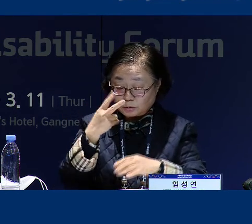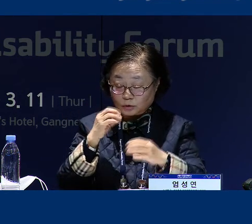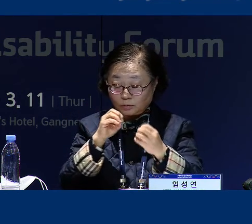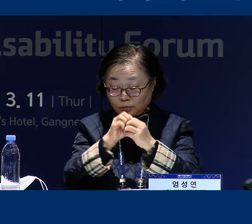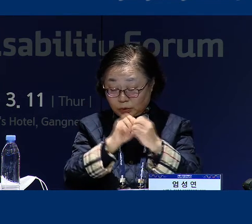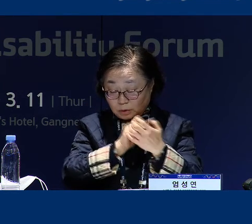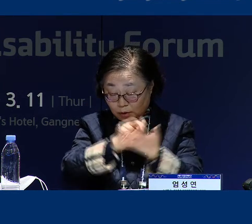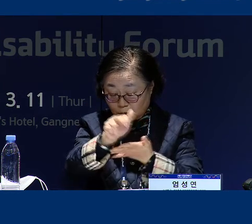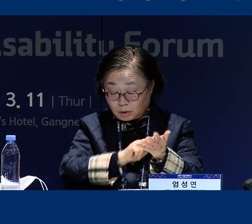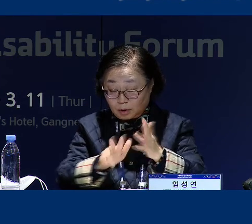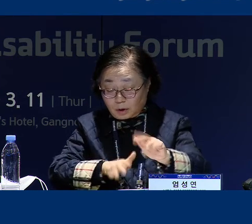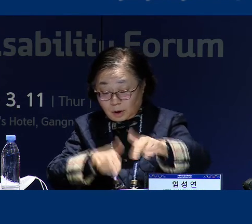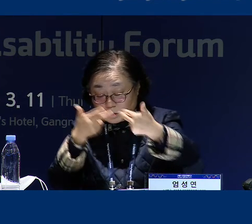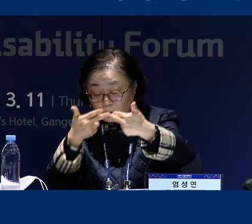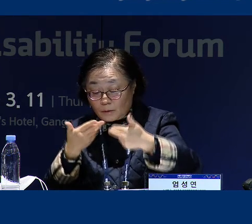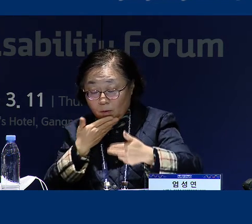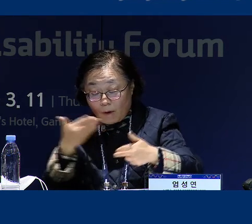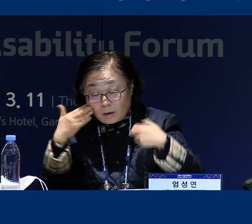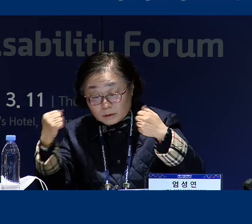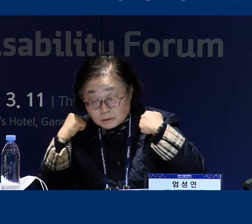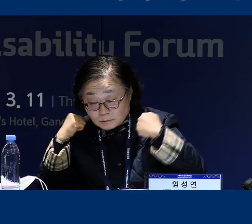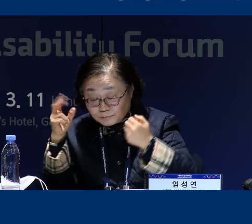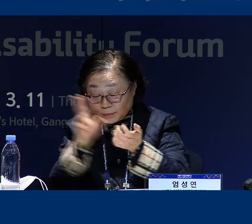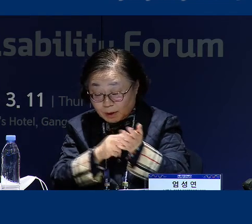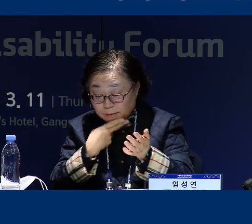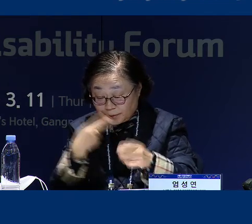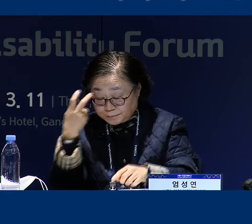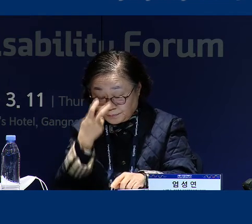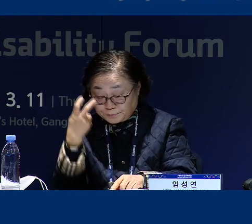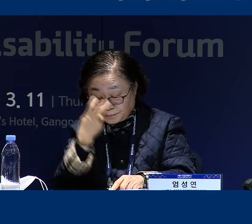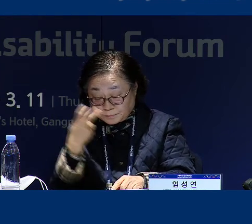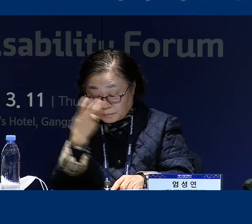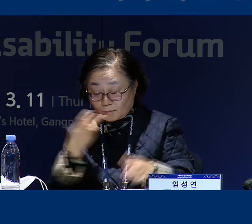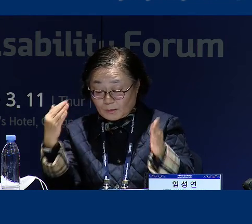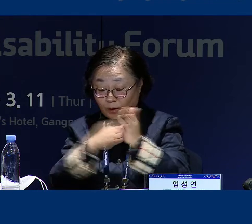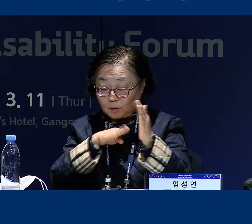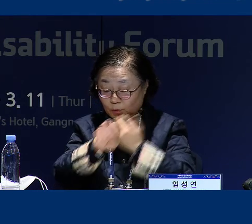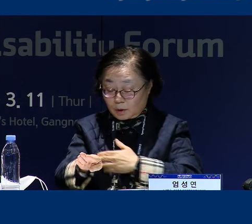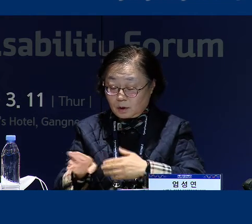있는 그러한 분이 문자나 전화로 영상 전화로